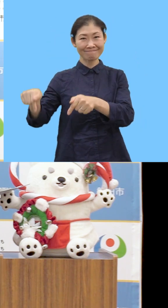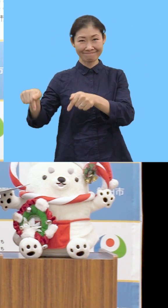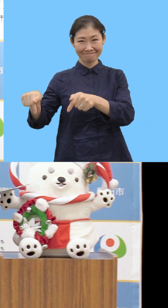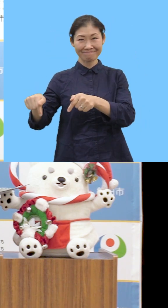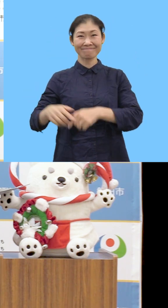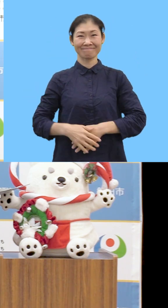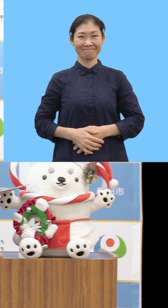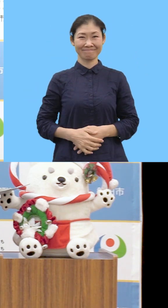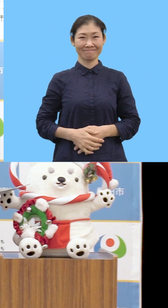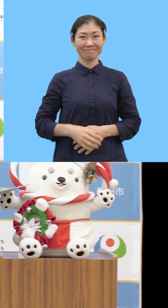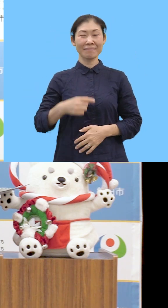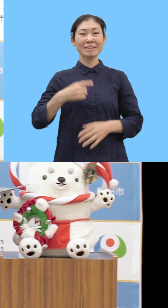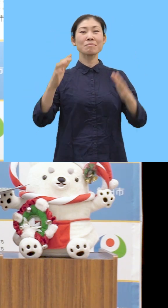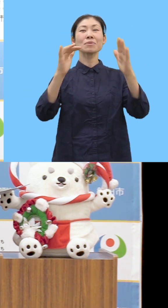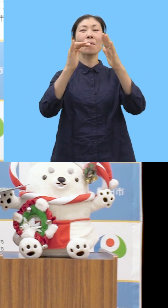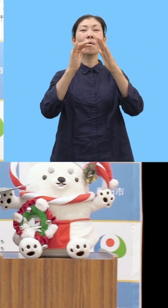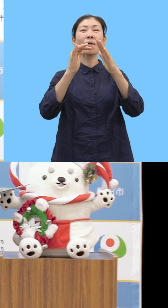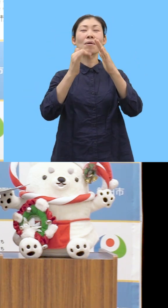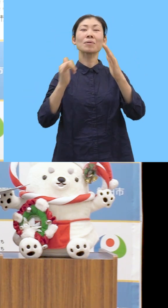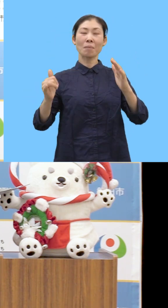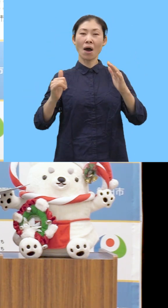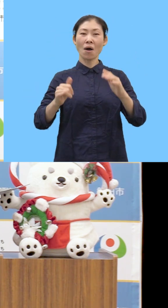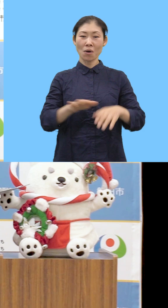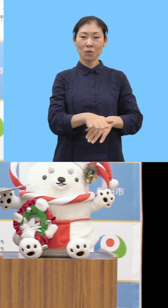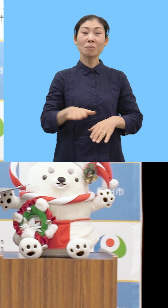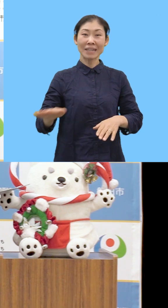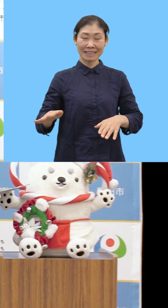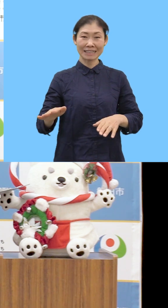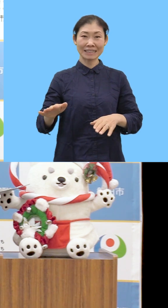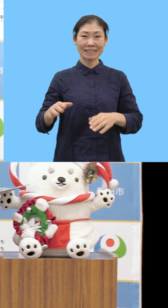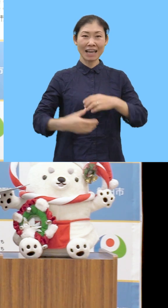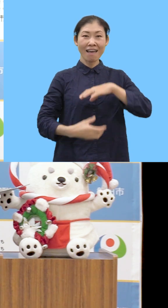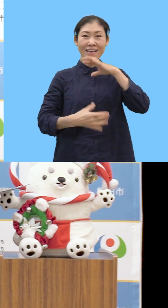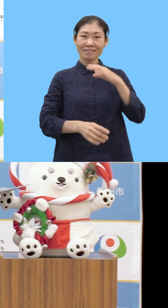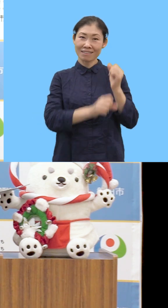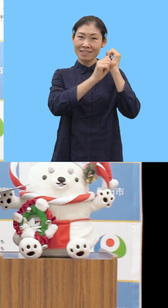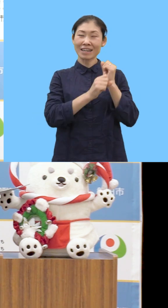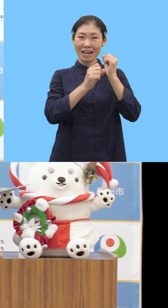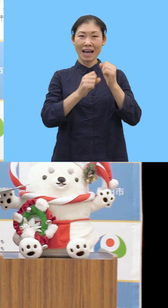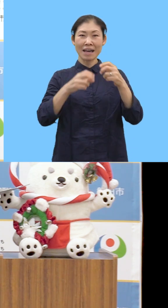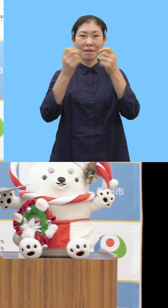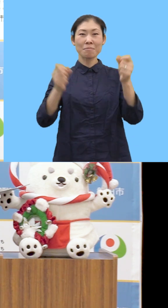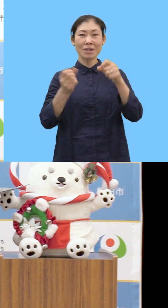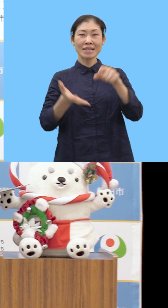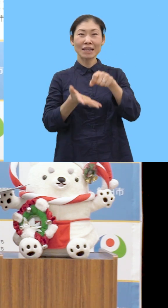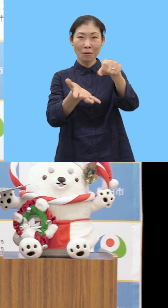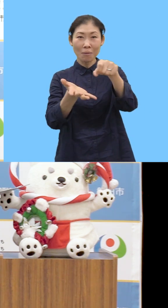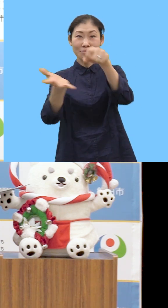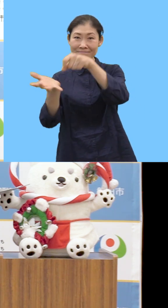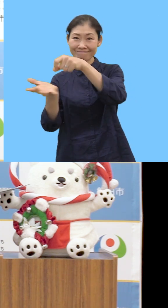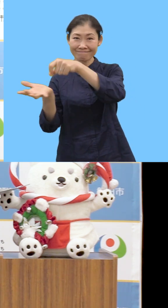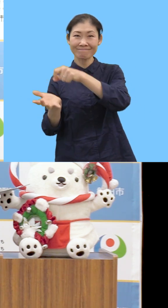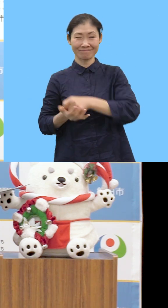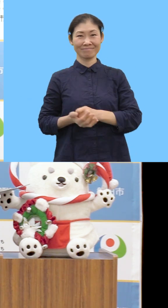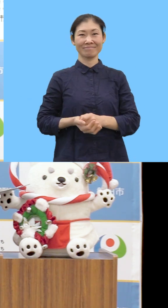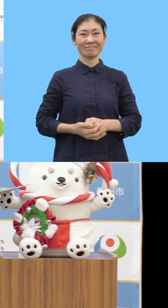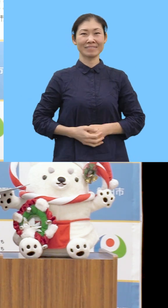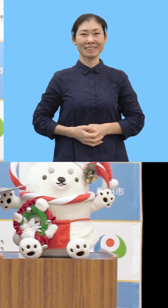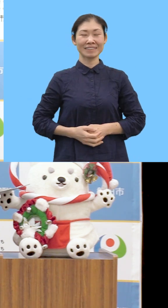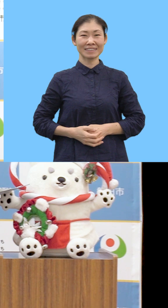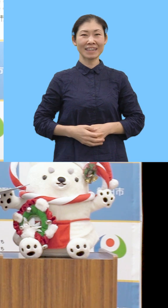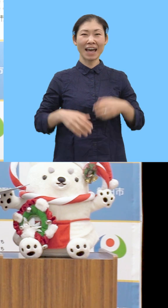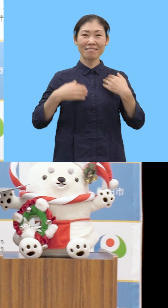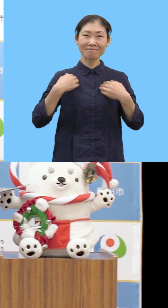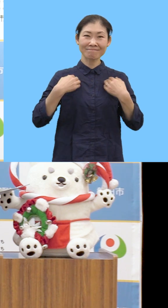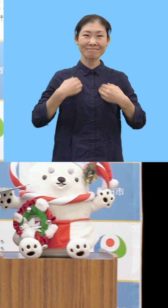家でも、子どもたちに朝サンタさんからプレゼントが届いてまして、非常に賑やかな、朝から始まりましたけど、多くの